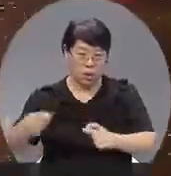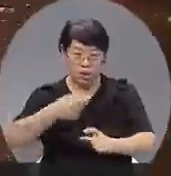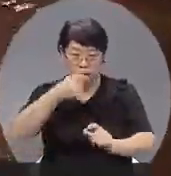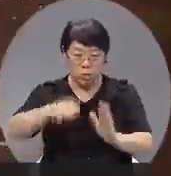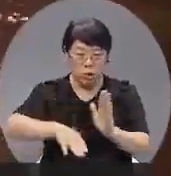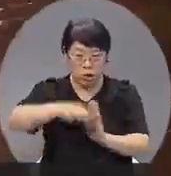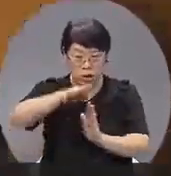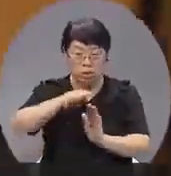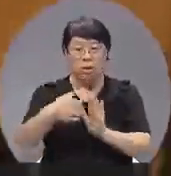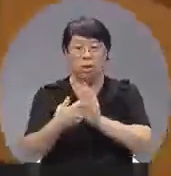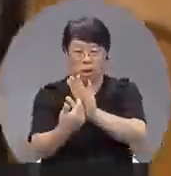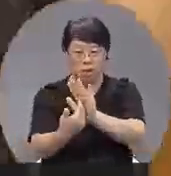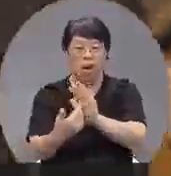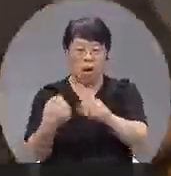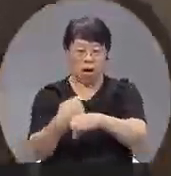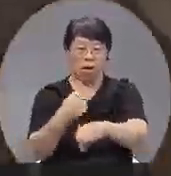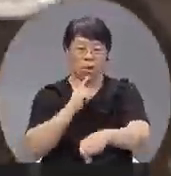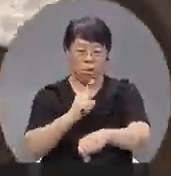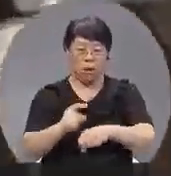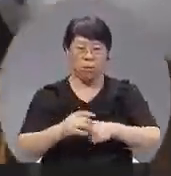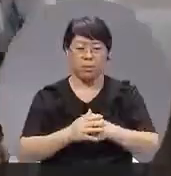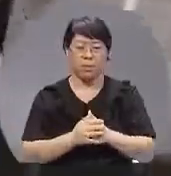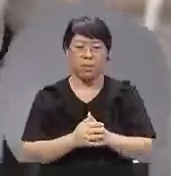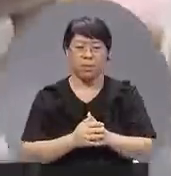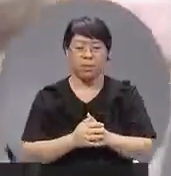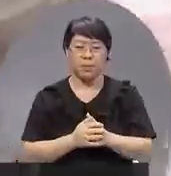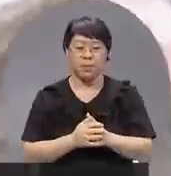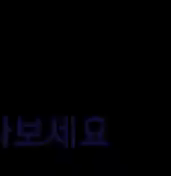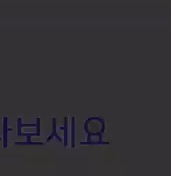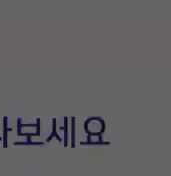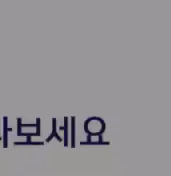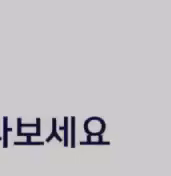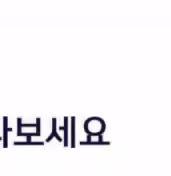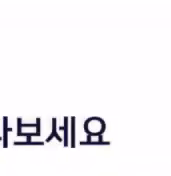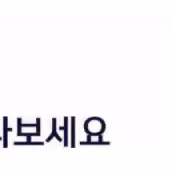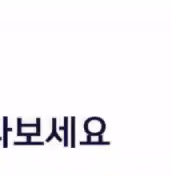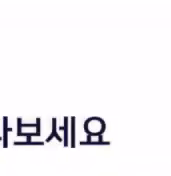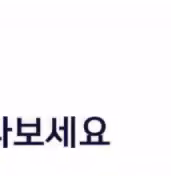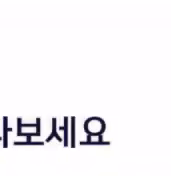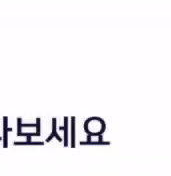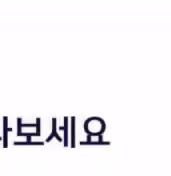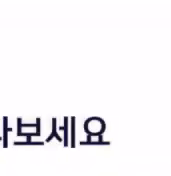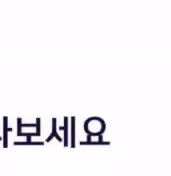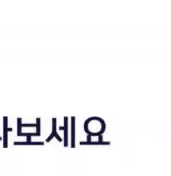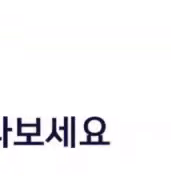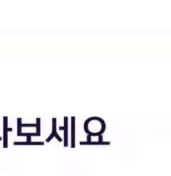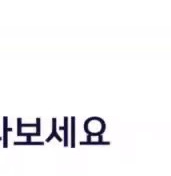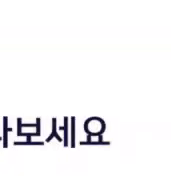사업을 마무리하겠다고 밝혔습니다. MBC 뉴스 이채연입니다.